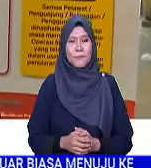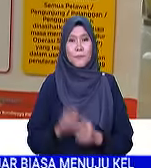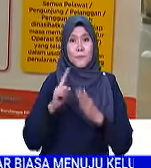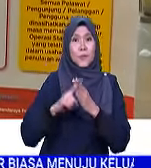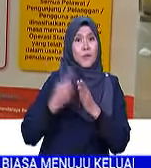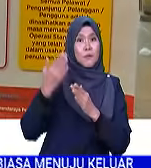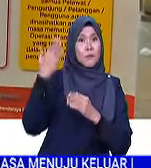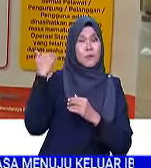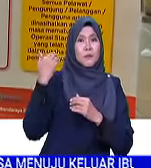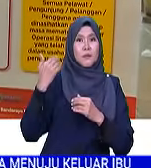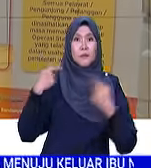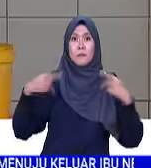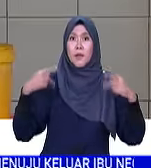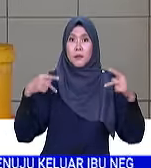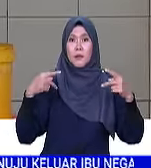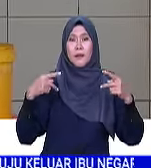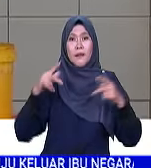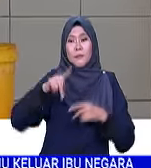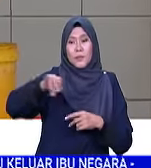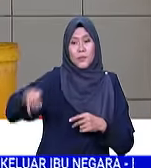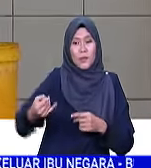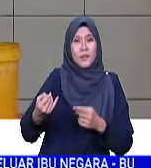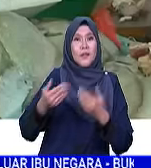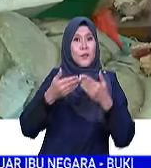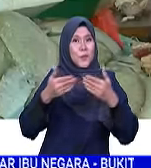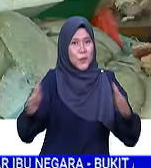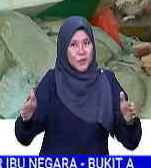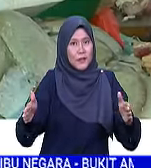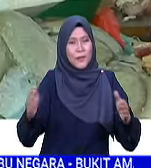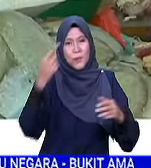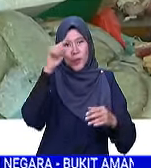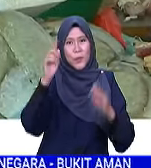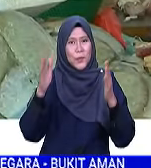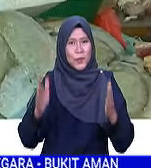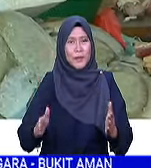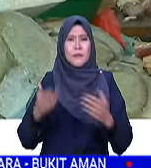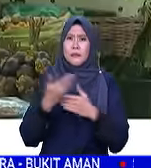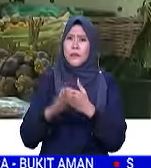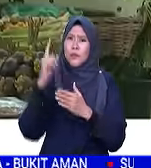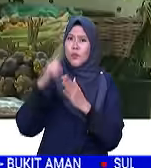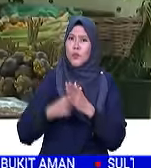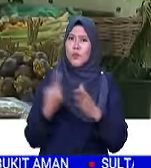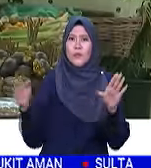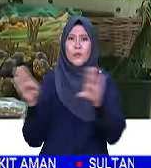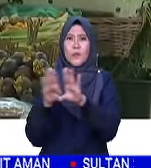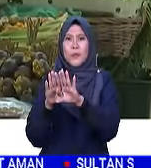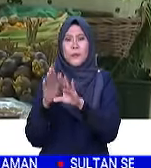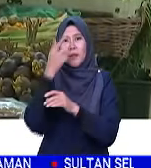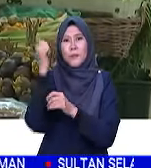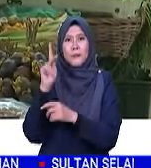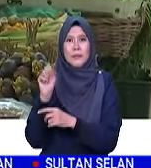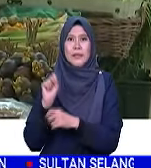Bulan lalu, pasar tumpuan lokaliti Petaling Jaya itu dibuka semula kepada orang ramai selepas hampir sebulan ditutup susulan